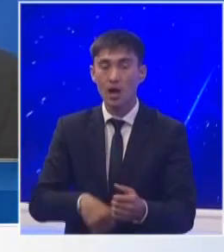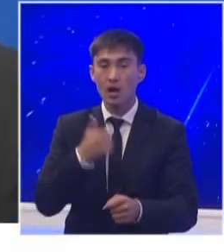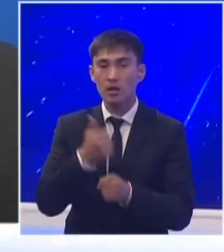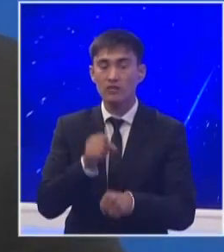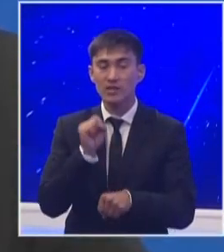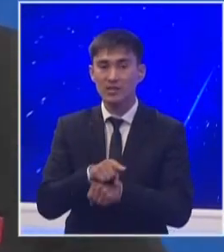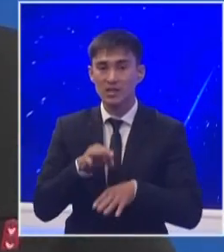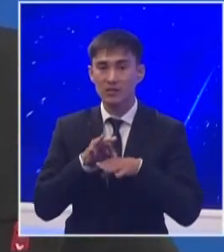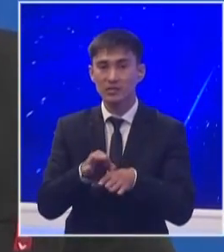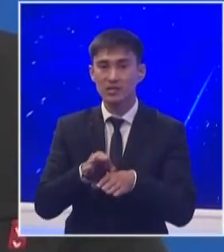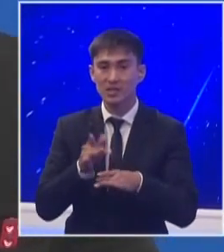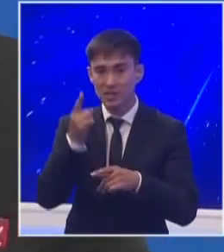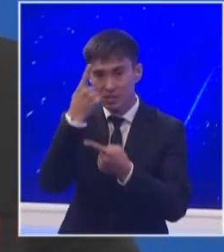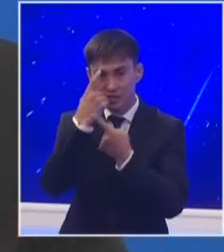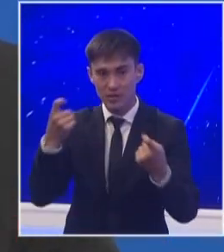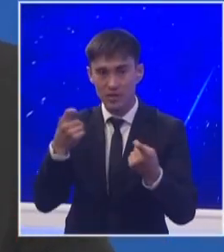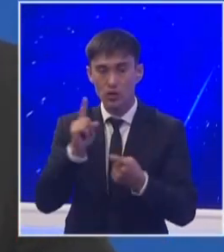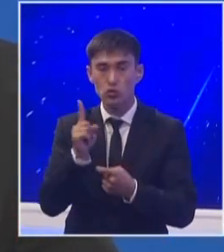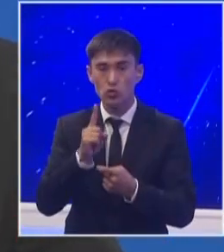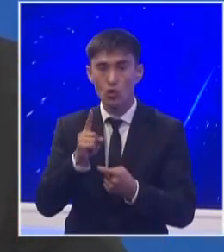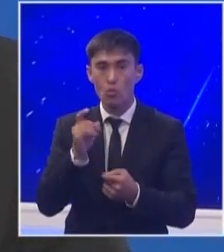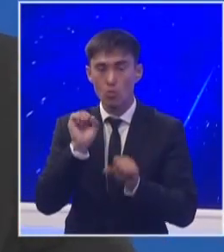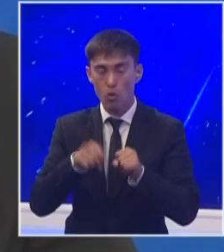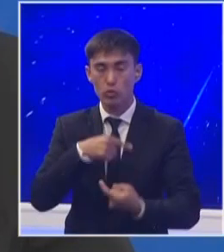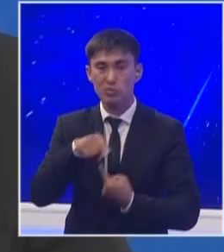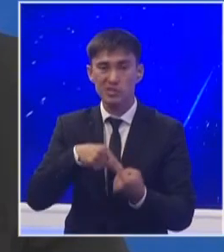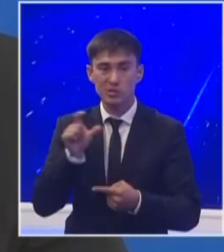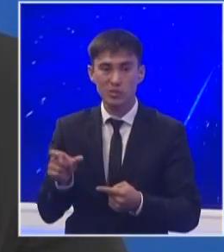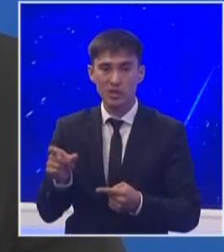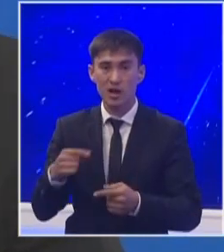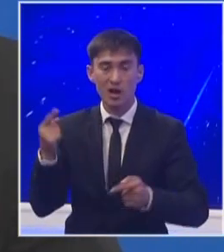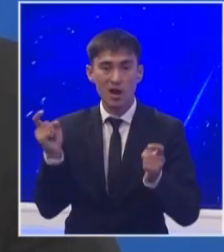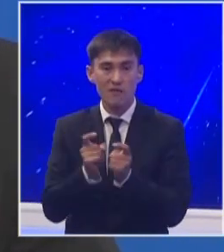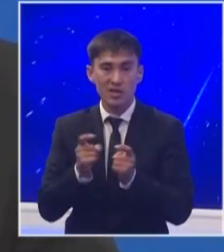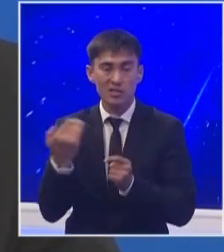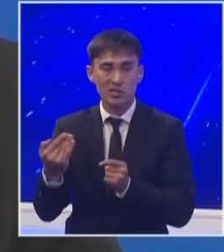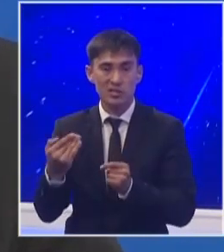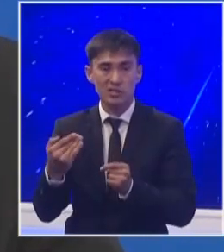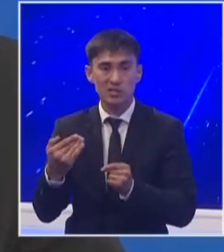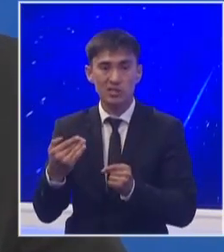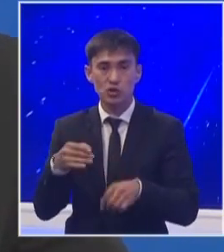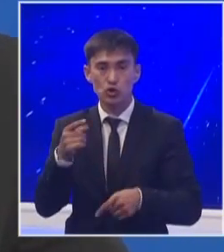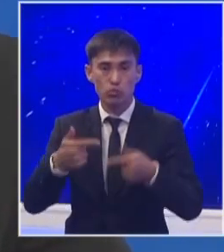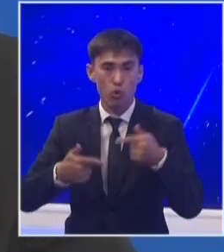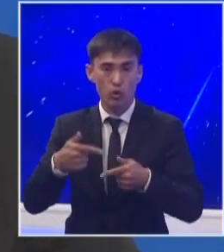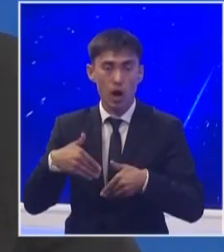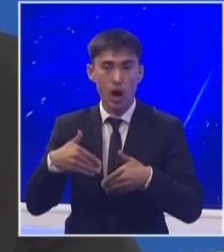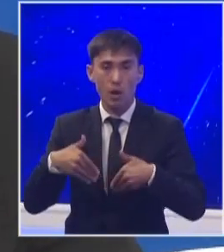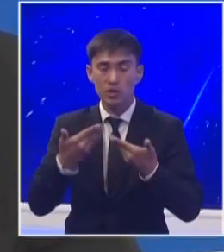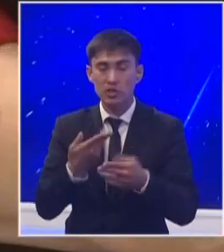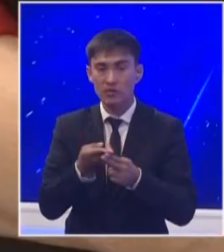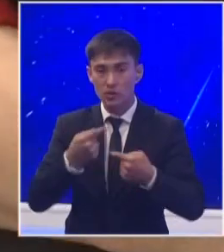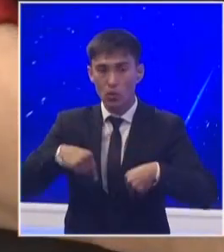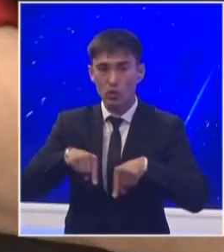цель – это довести до сведения о том, что могут предприниматели, конфликтующие или имеющие споры, обращаться в эти